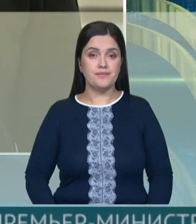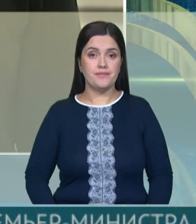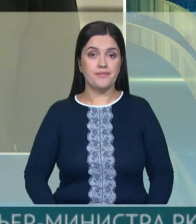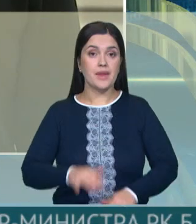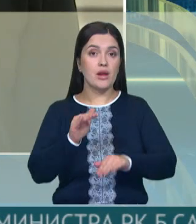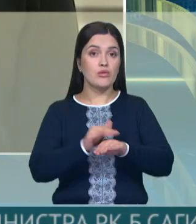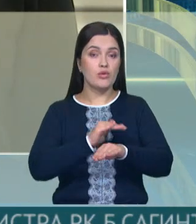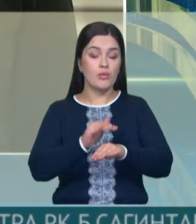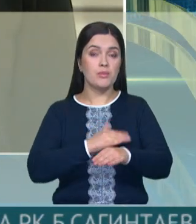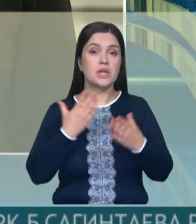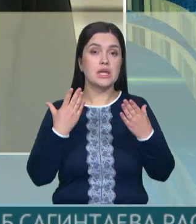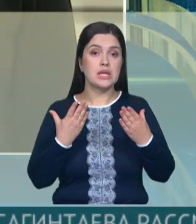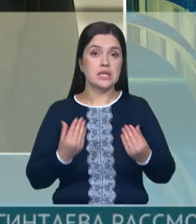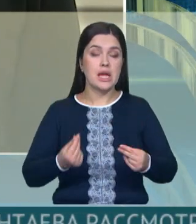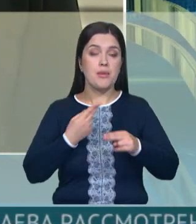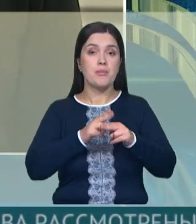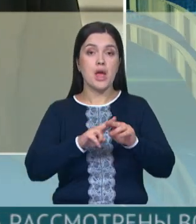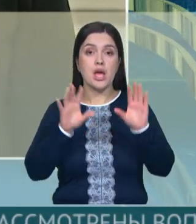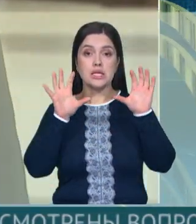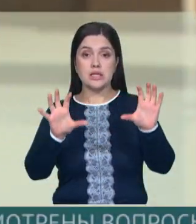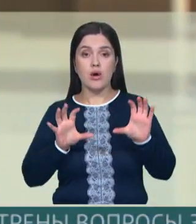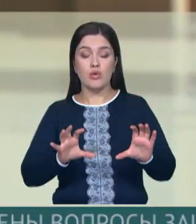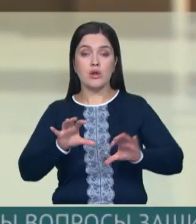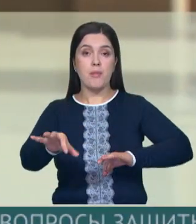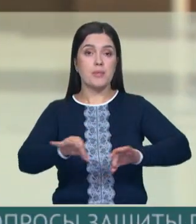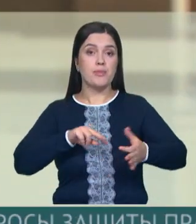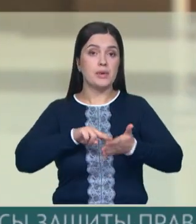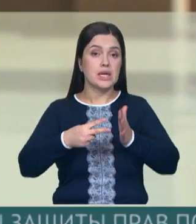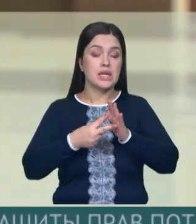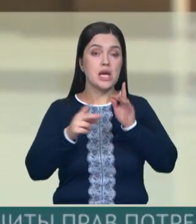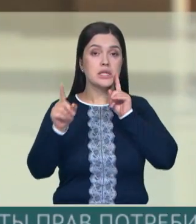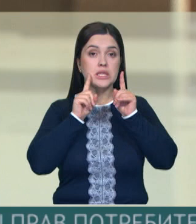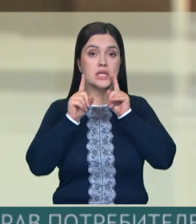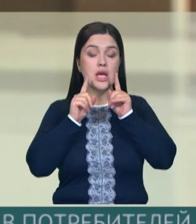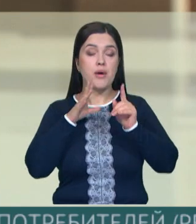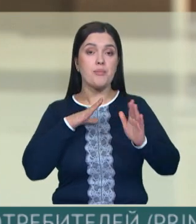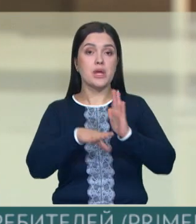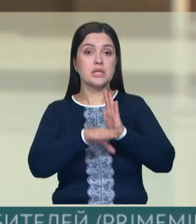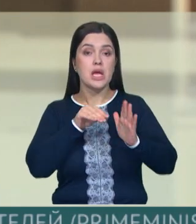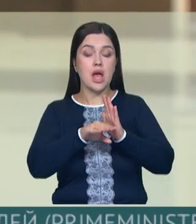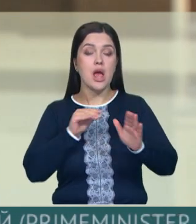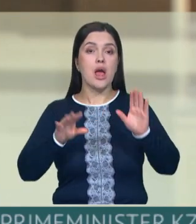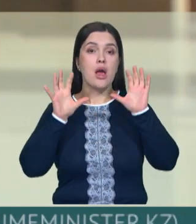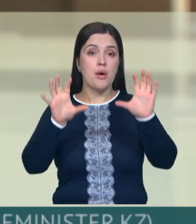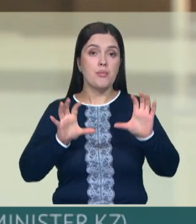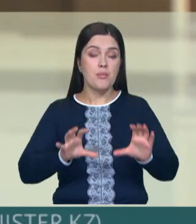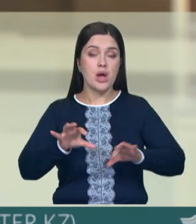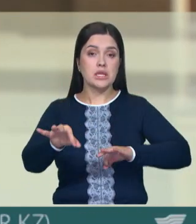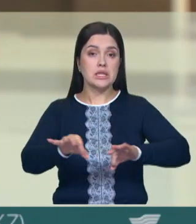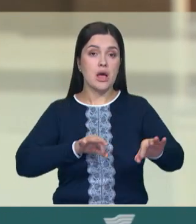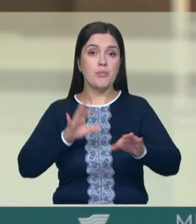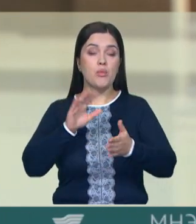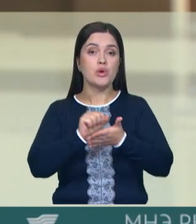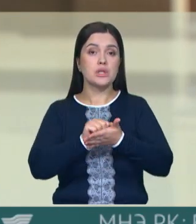Добрый день, Салтанат. Основным законопроектом пленарного заседания, который рассмотрели депутаты, стал проект закона о стандартизации.